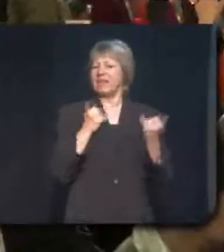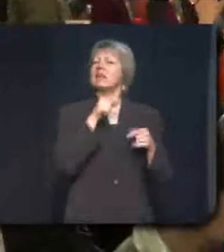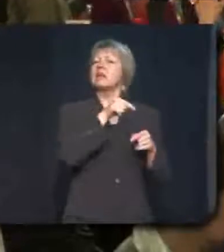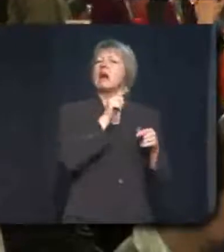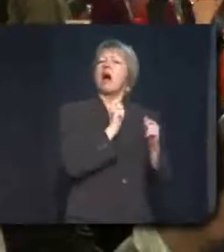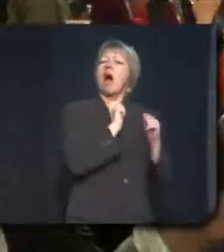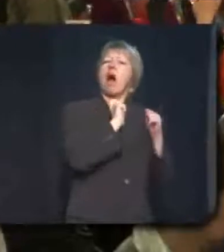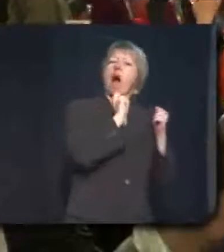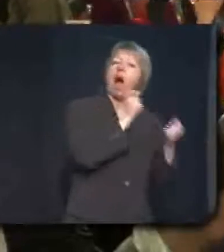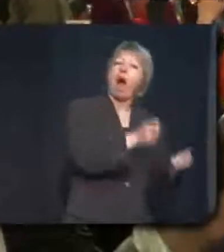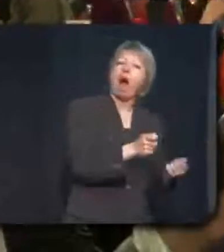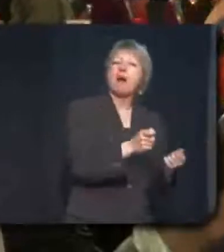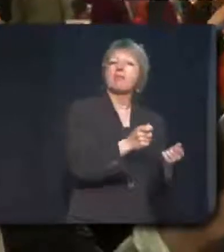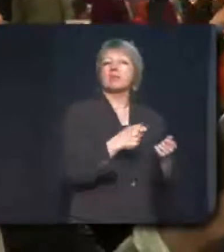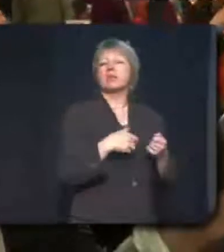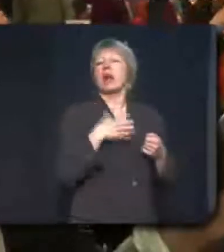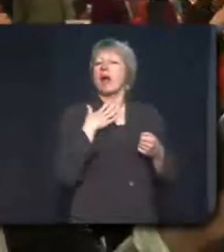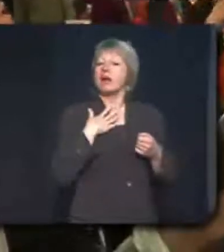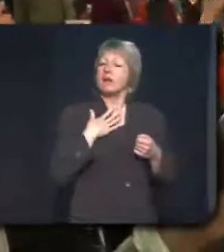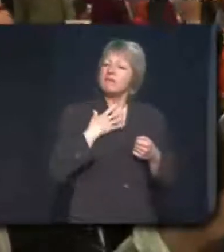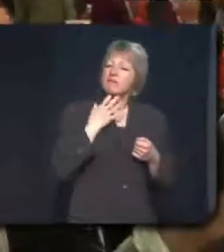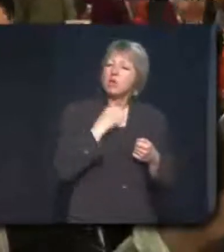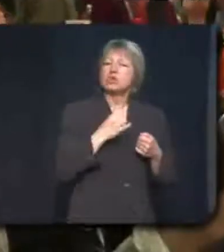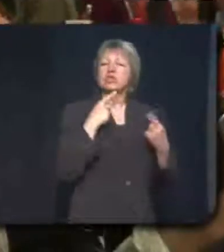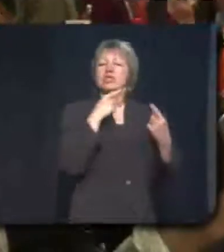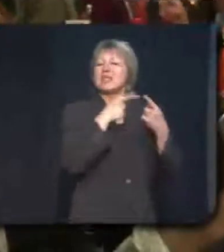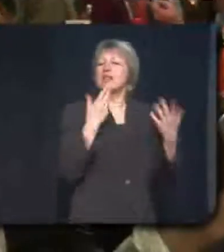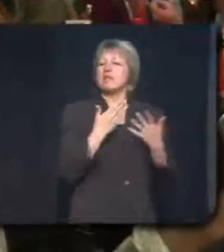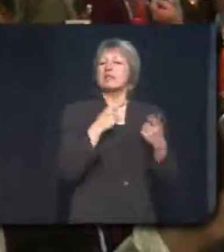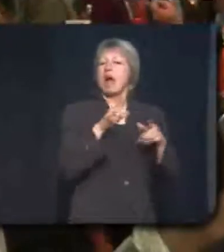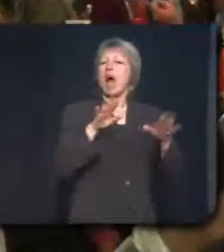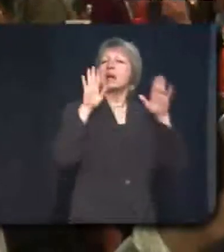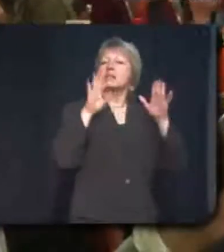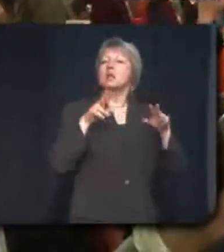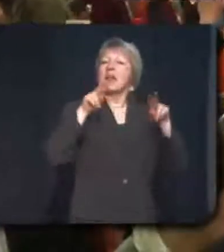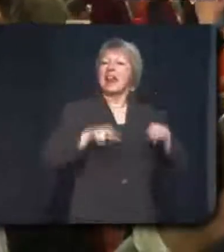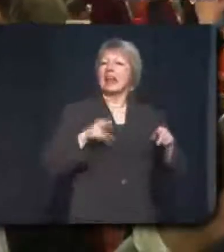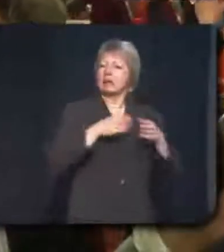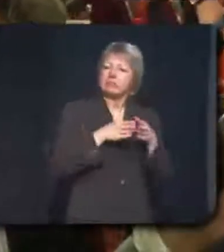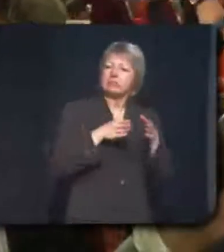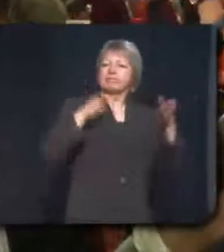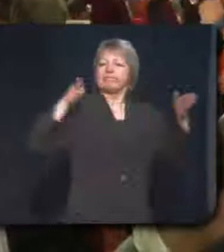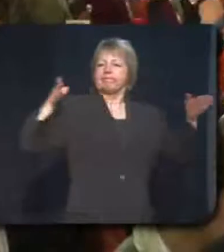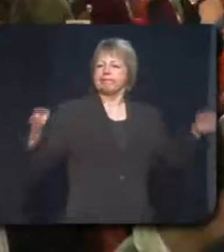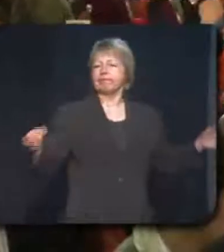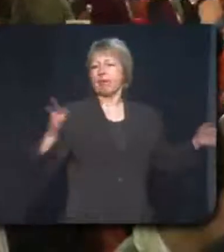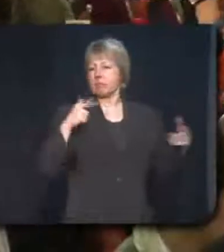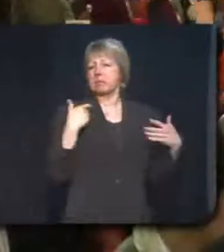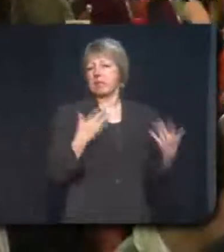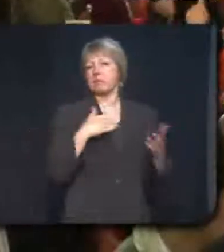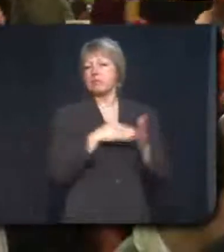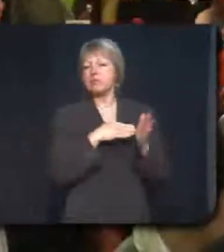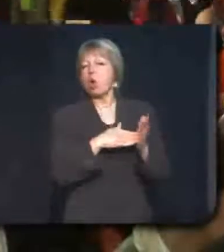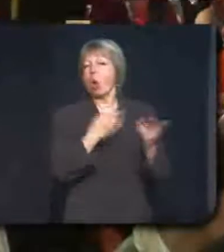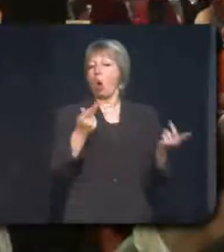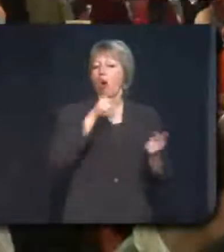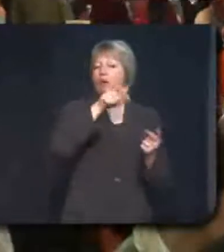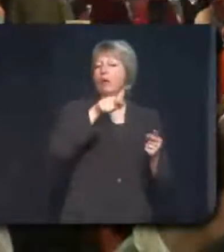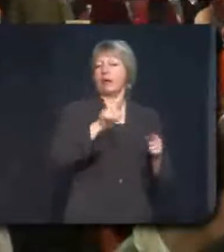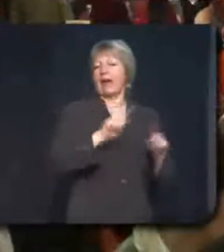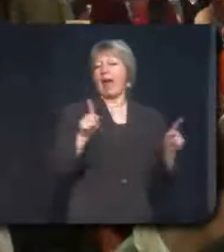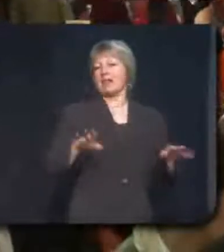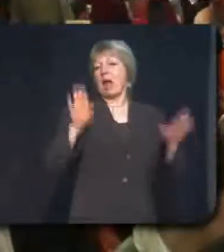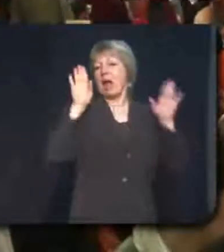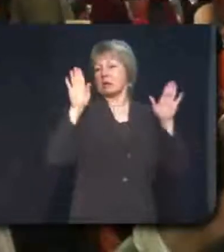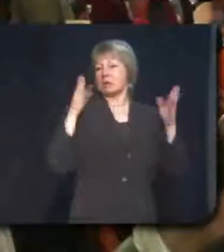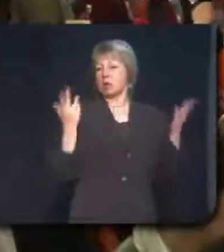Antrag will ja das Asylrecht stark erweitern aber es kann immer noch Fälle geben wo Leute keinen Asyl bekommen was soll mit denen Geschehen